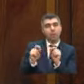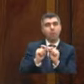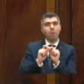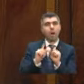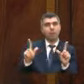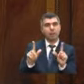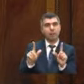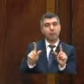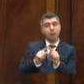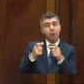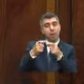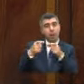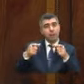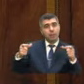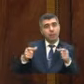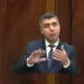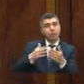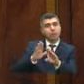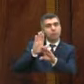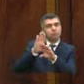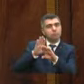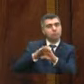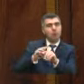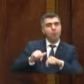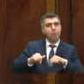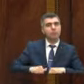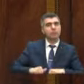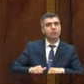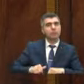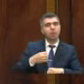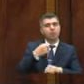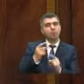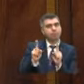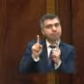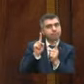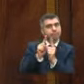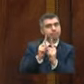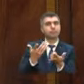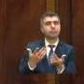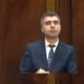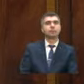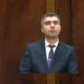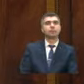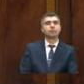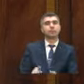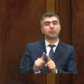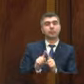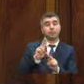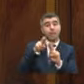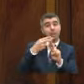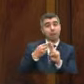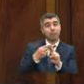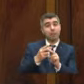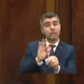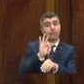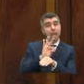بغيتم تصعوا فيه استدعوا كل قطاع، كل قطاع غادي يعطيكم. هنا جاوبت على التعليم والتكوين،